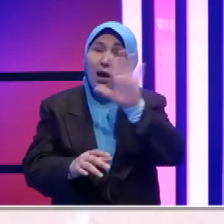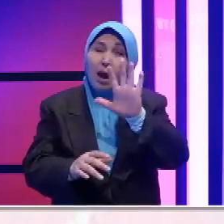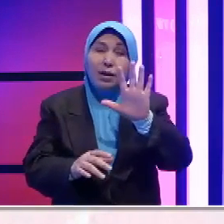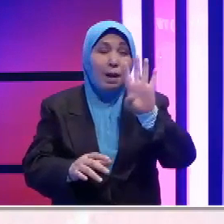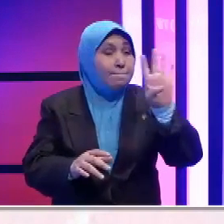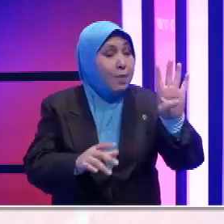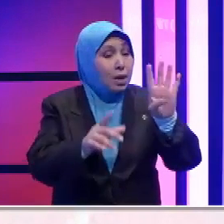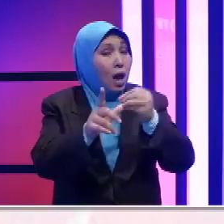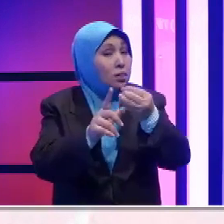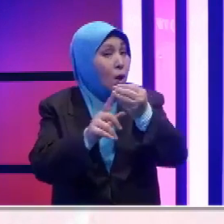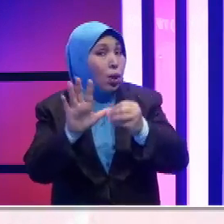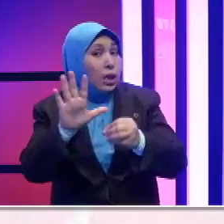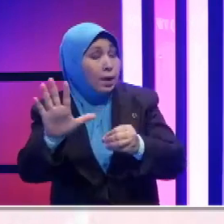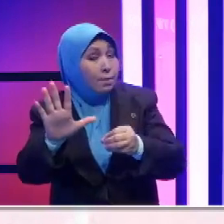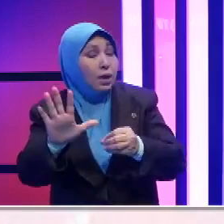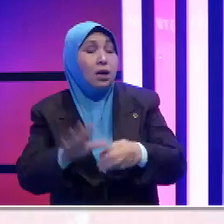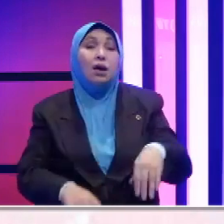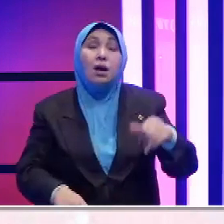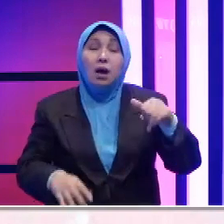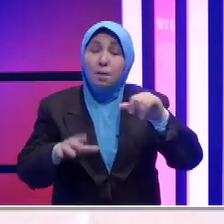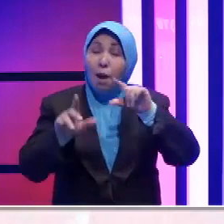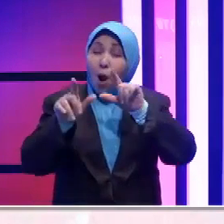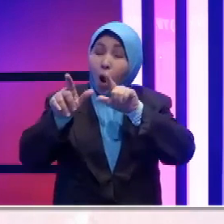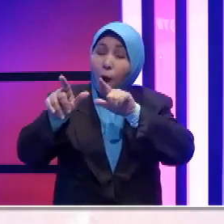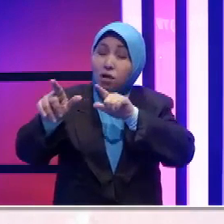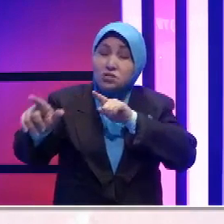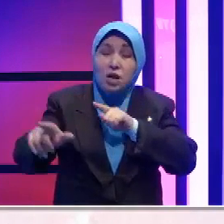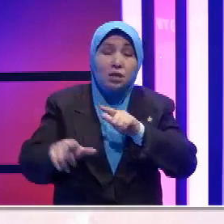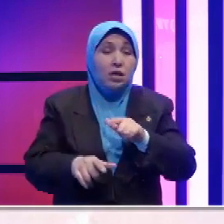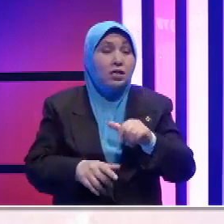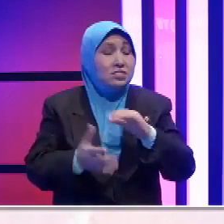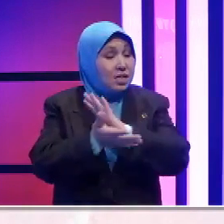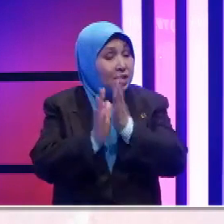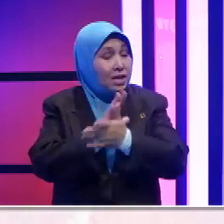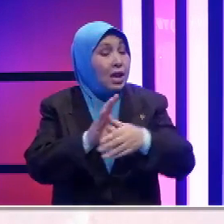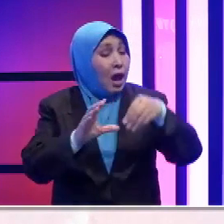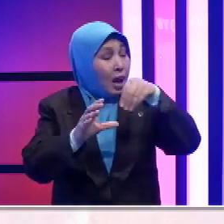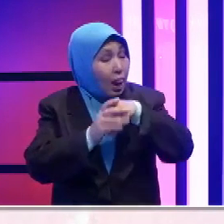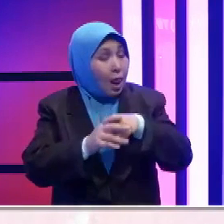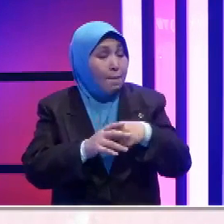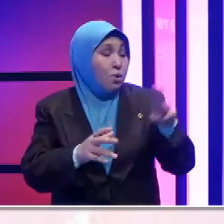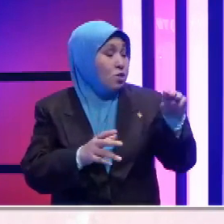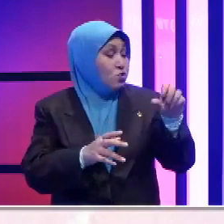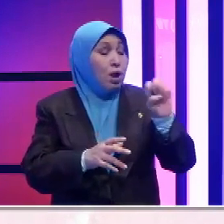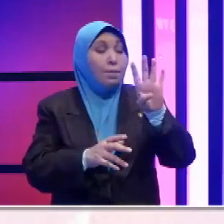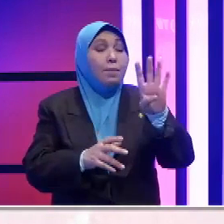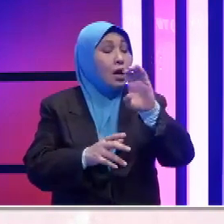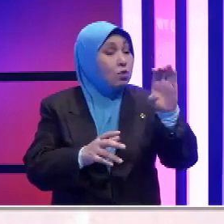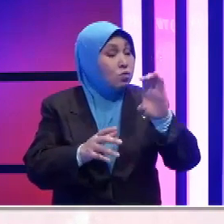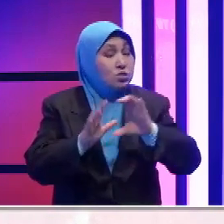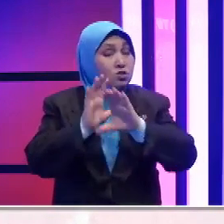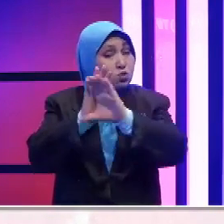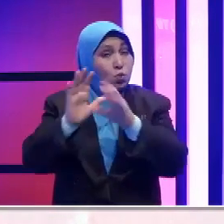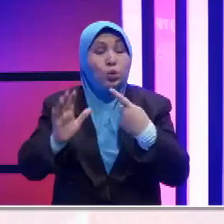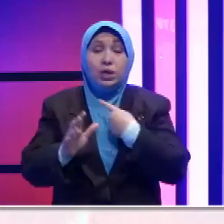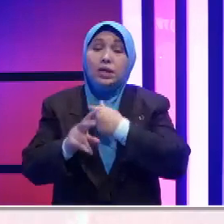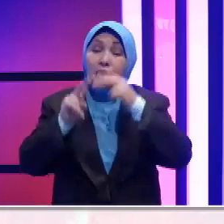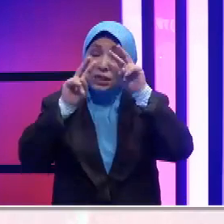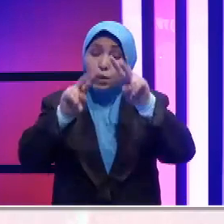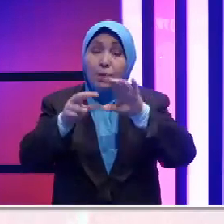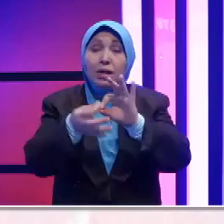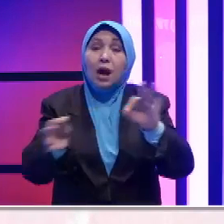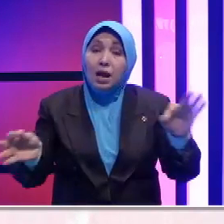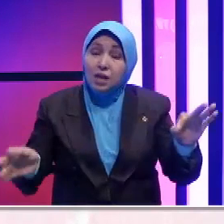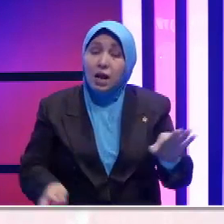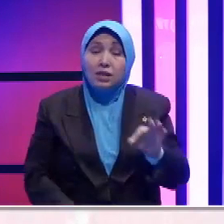Haro get tanpa atau lima harkat jadi dalam halaman yang ke-400 ini contoh yang kita tengok elah pada